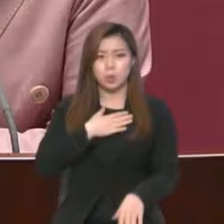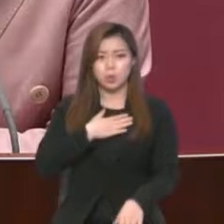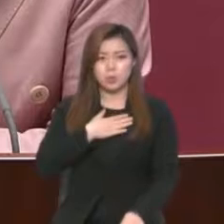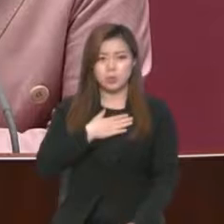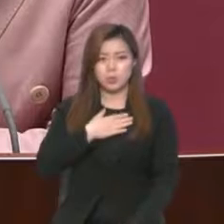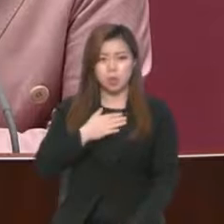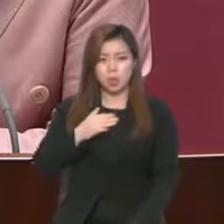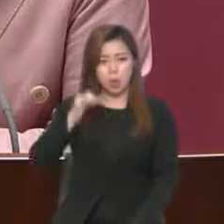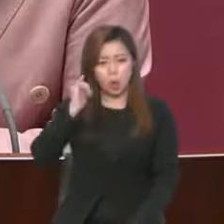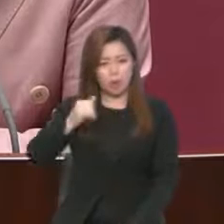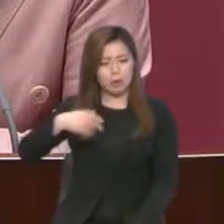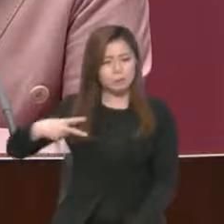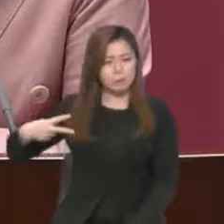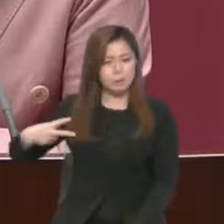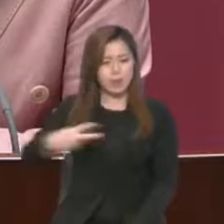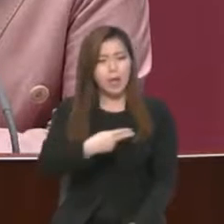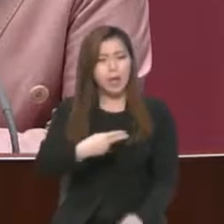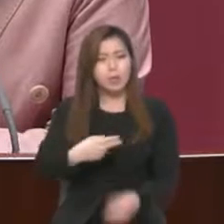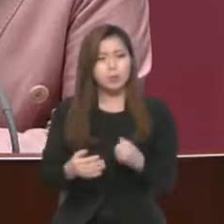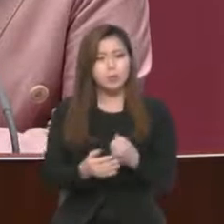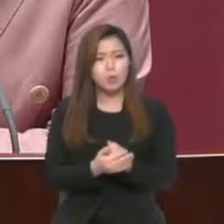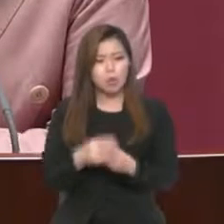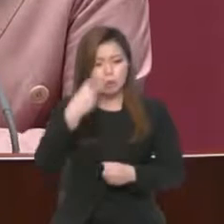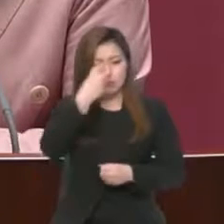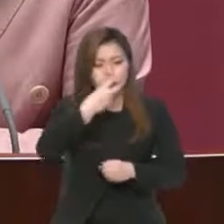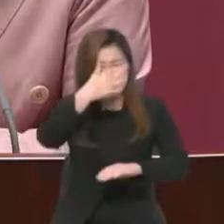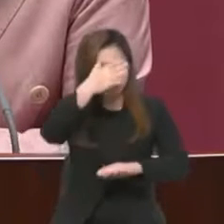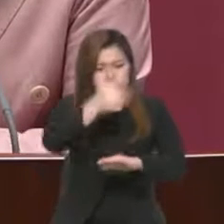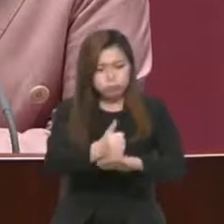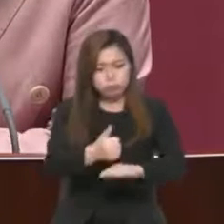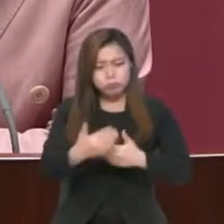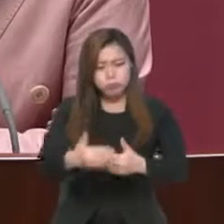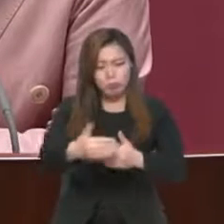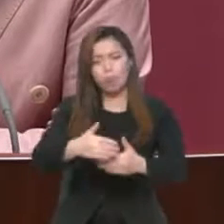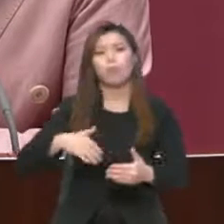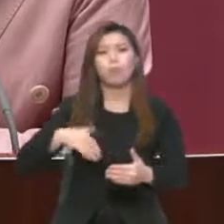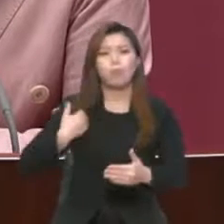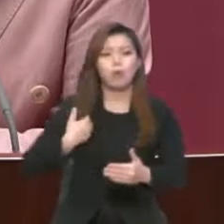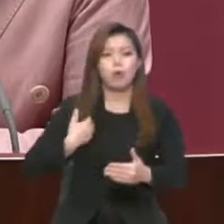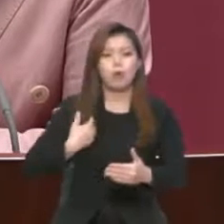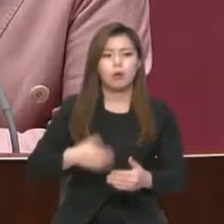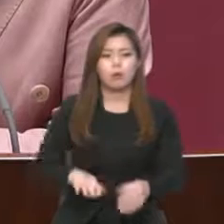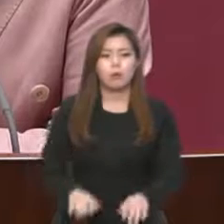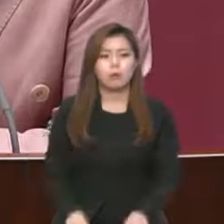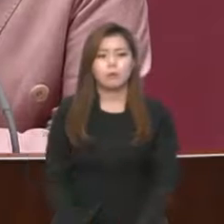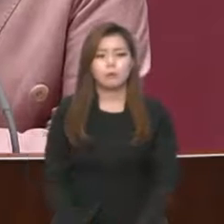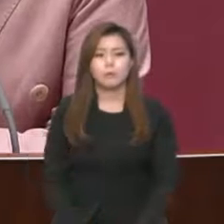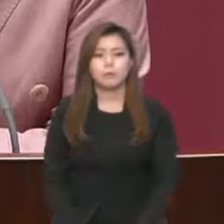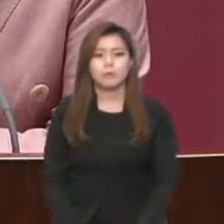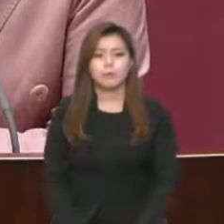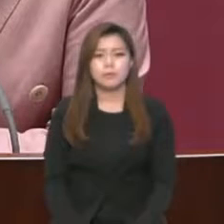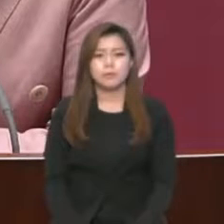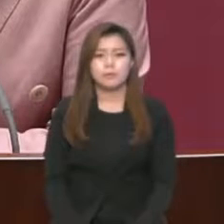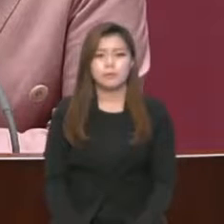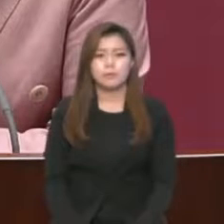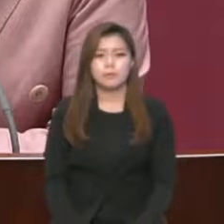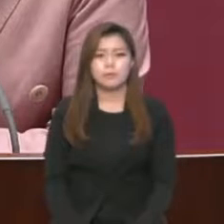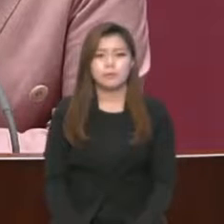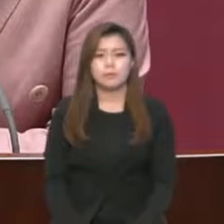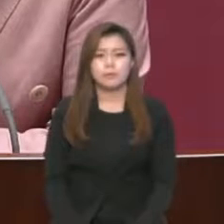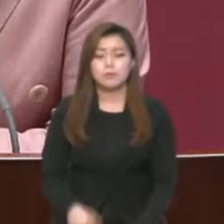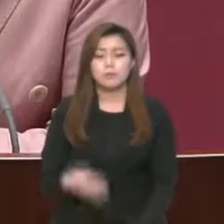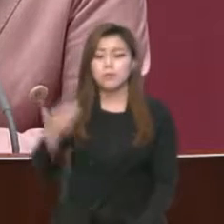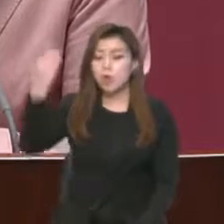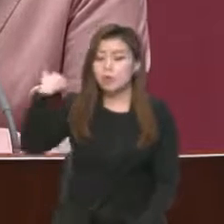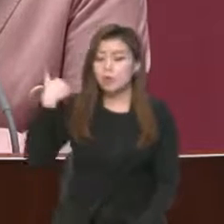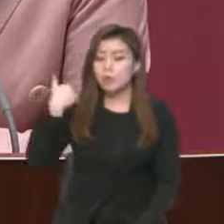차단된 채로 어떻게 수사됐는지 경과도 모르는데 의원님 이미 질문을 통해서 보니까 알고 있지 않습니까? 전에